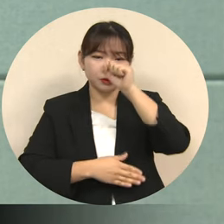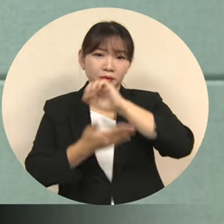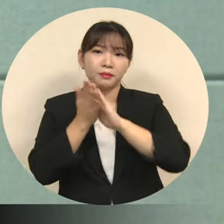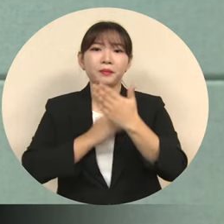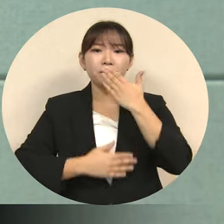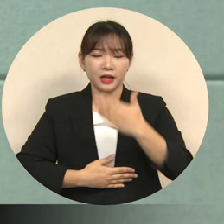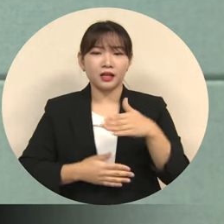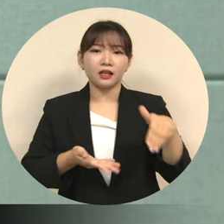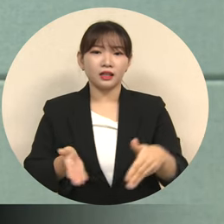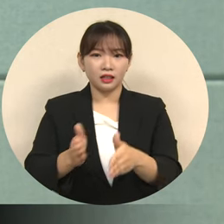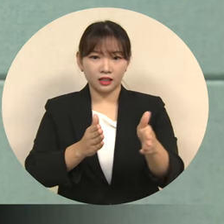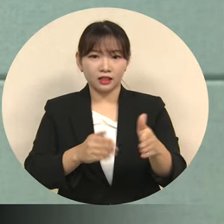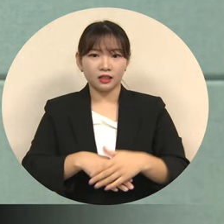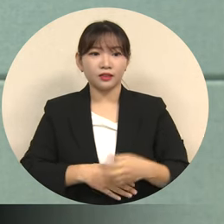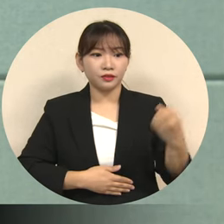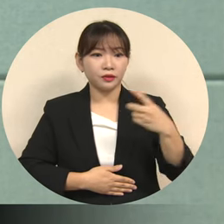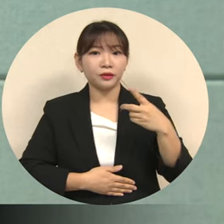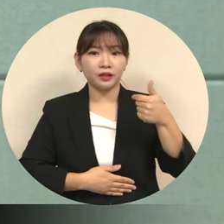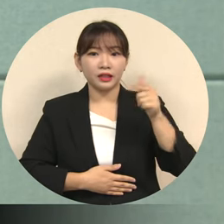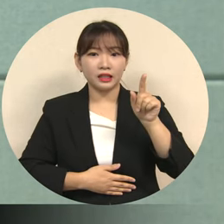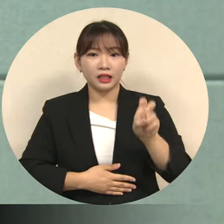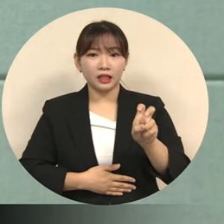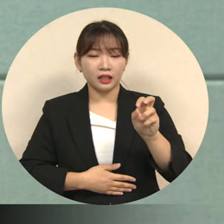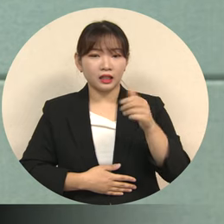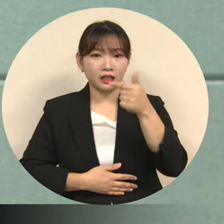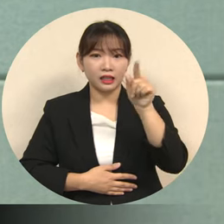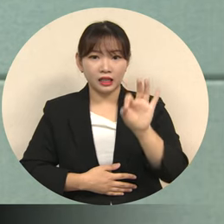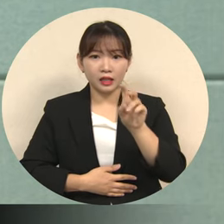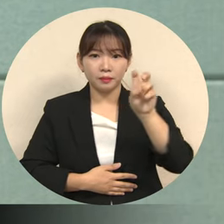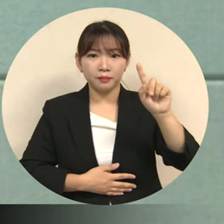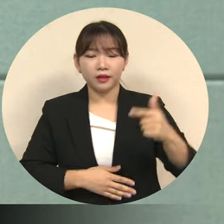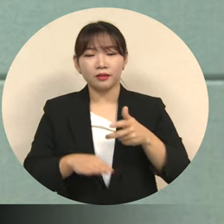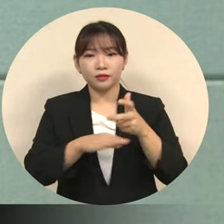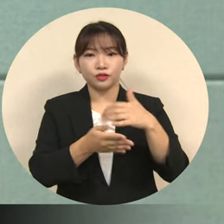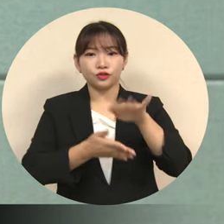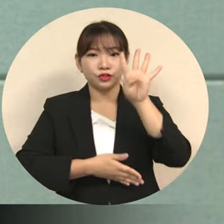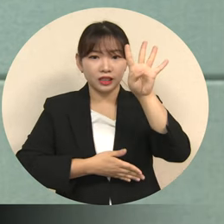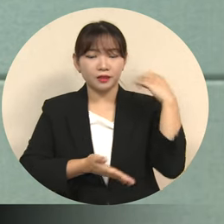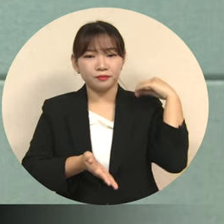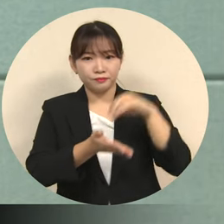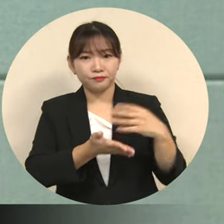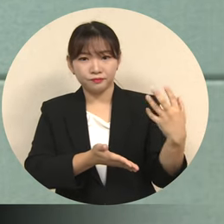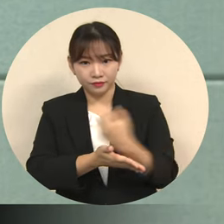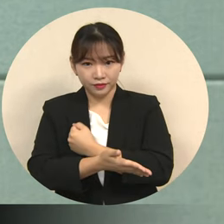그리고 낭만 버스를 지금 4대 회수했습니다.